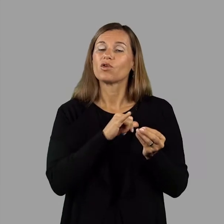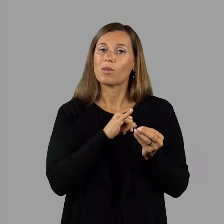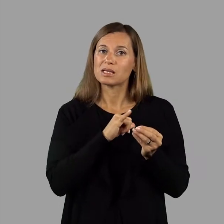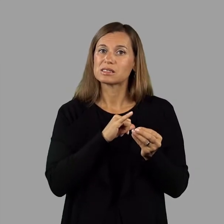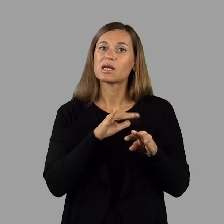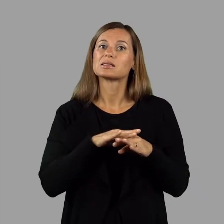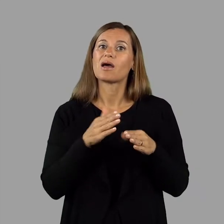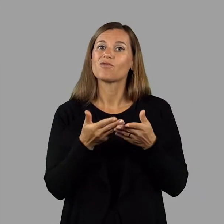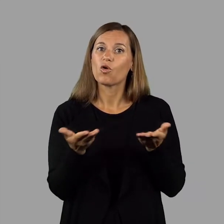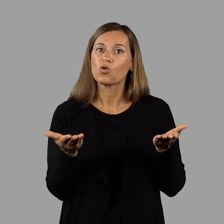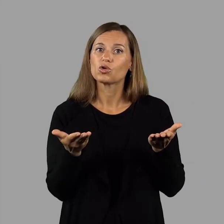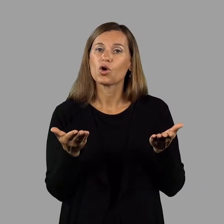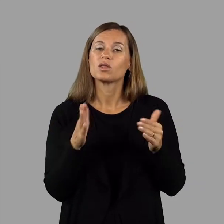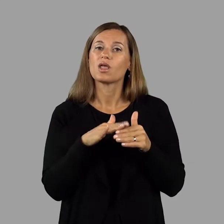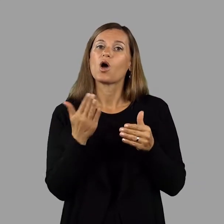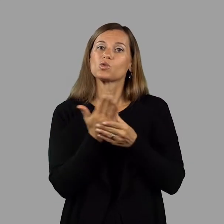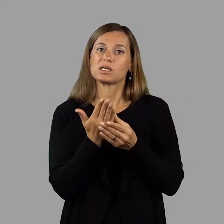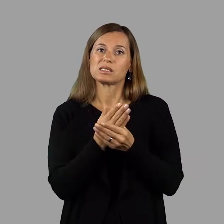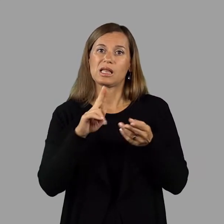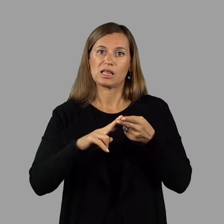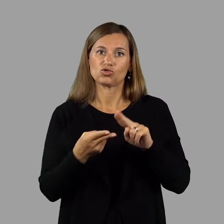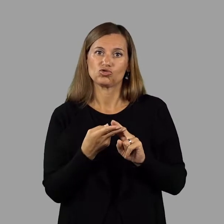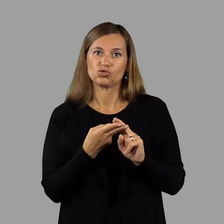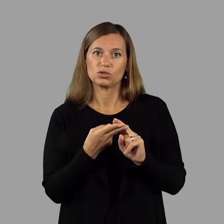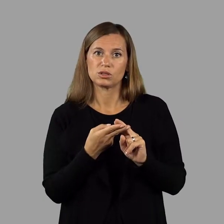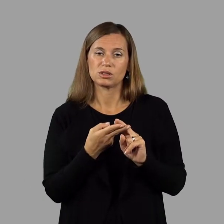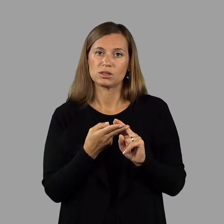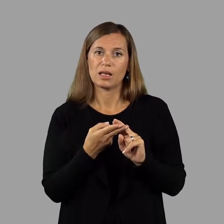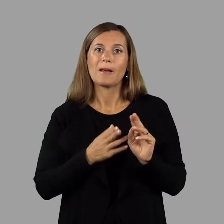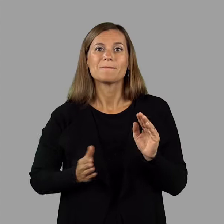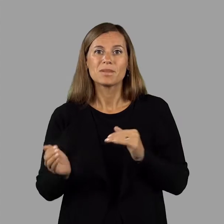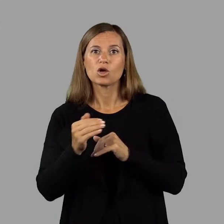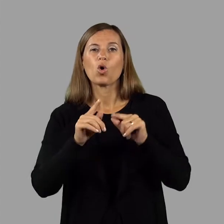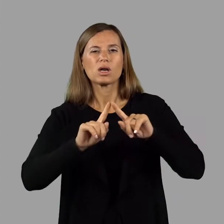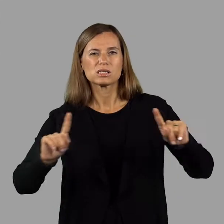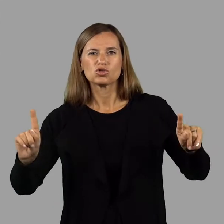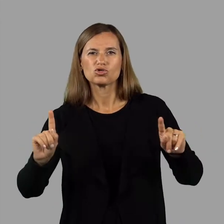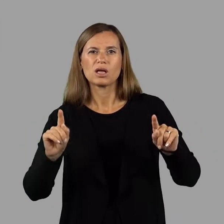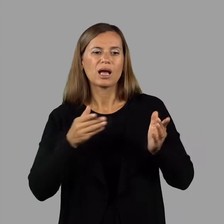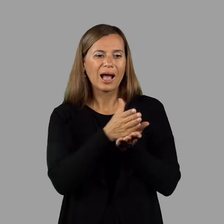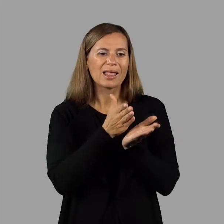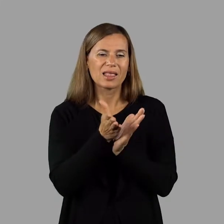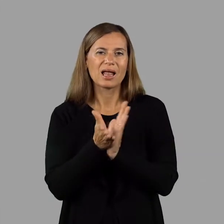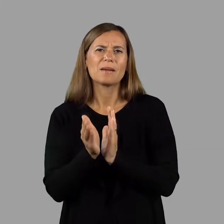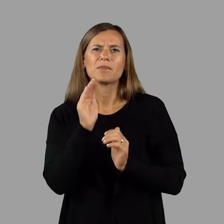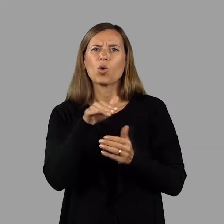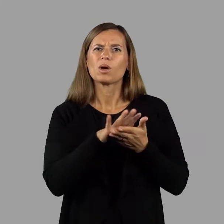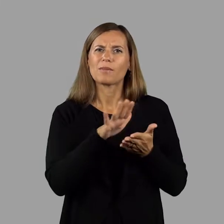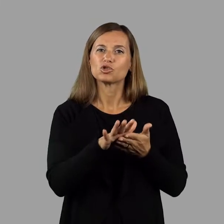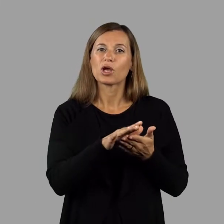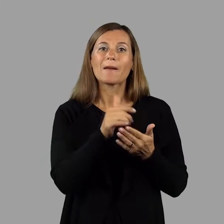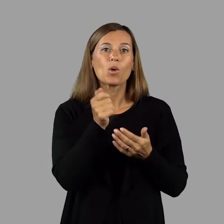na voljo v na ustrezni način preko različnih kanalov, torej preko uporabniške